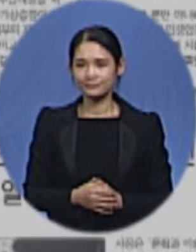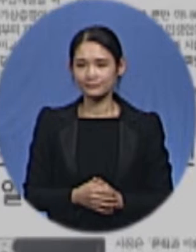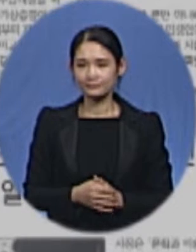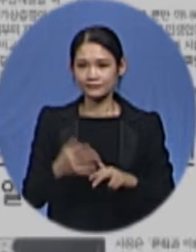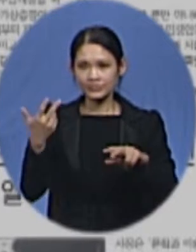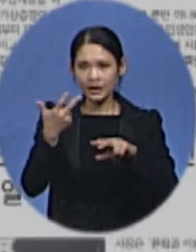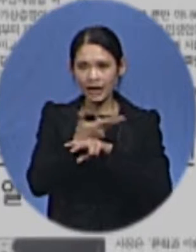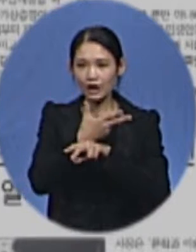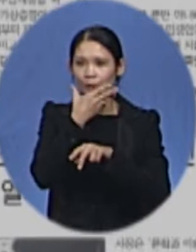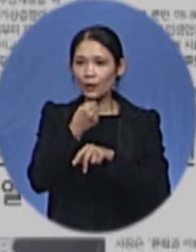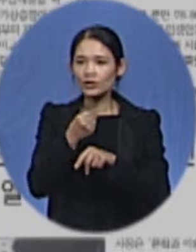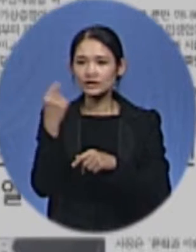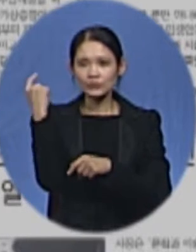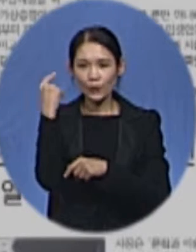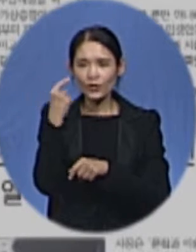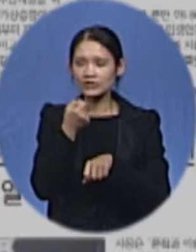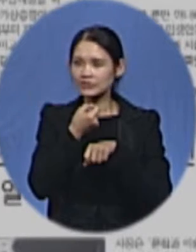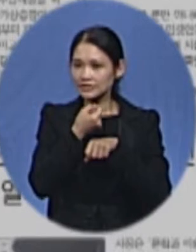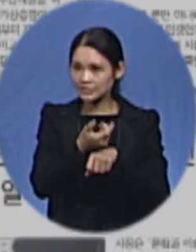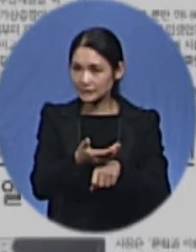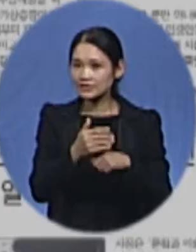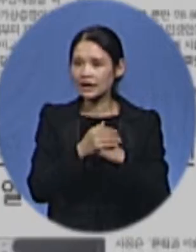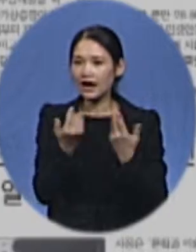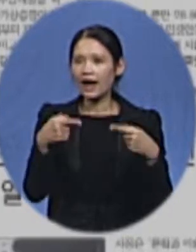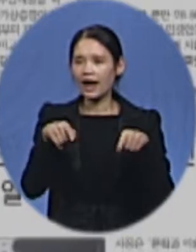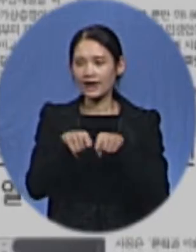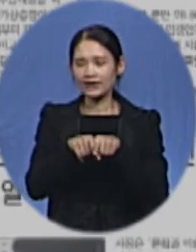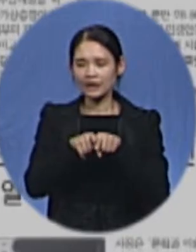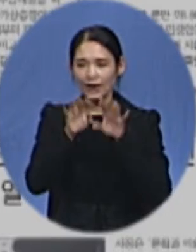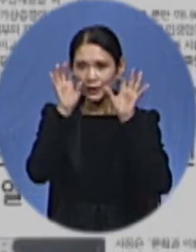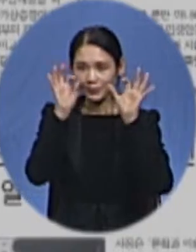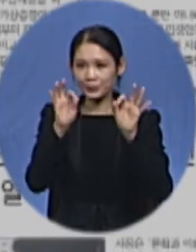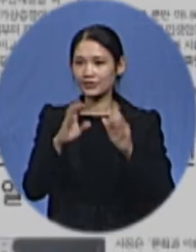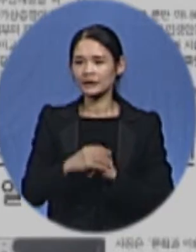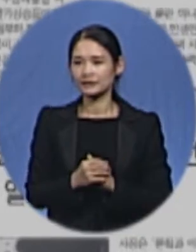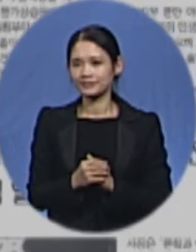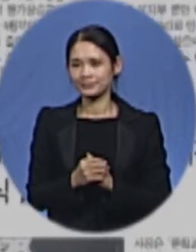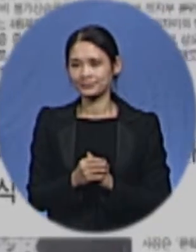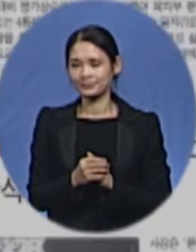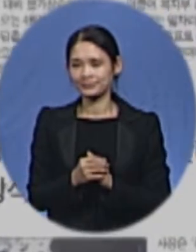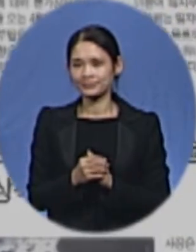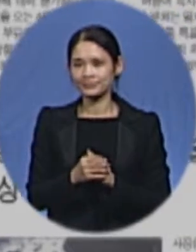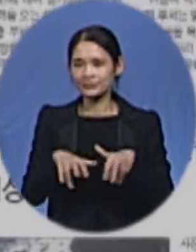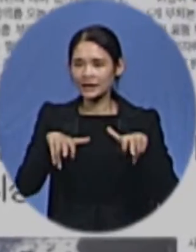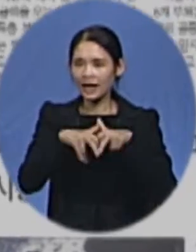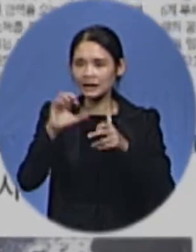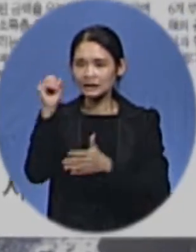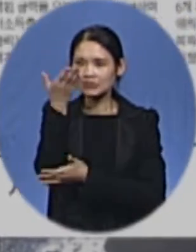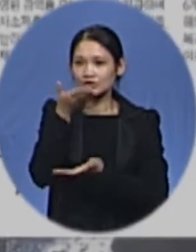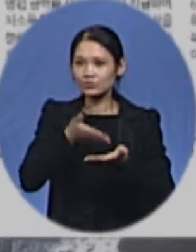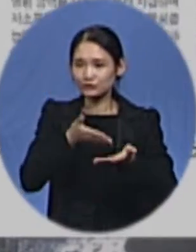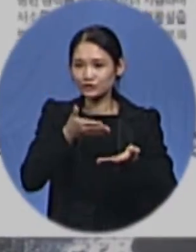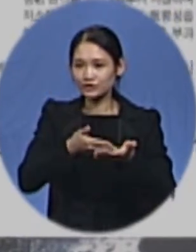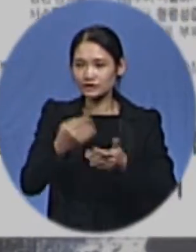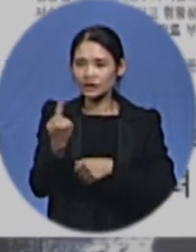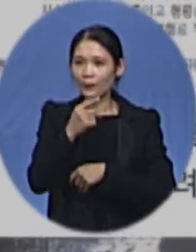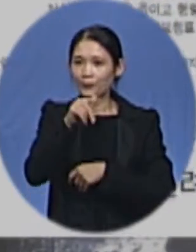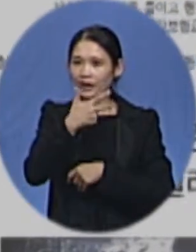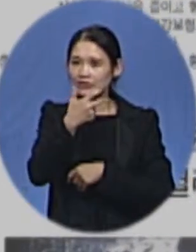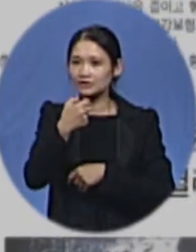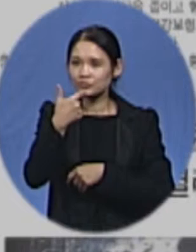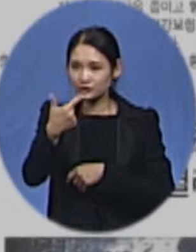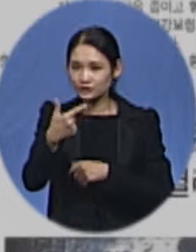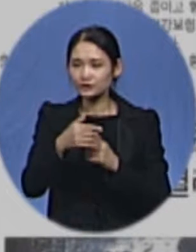한 주간의 복지계 소식을 장애인신문과 함께 다시 짚어봅니다. 장애인신문